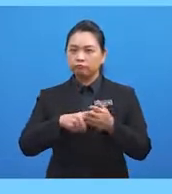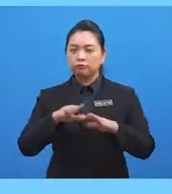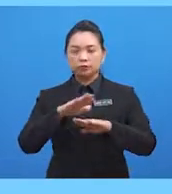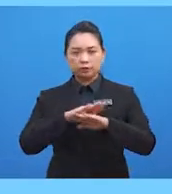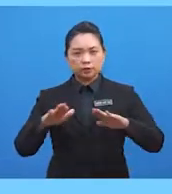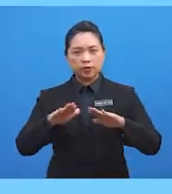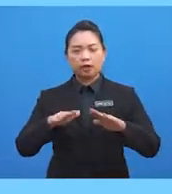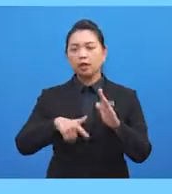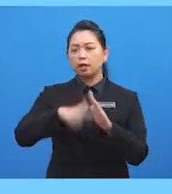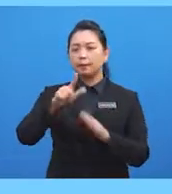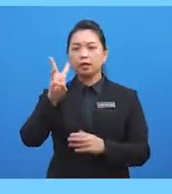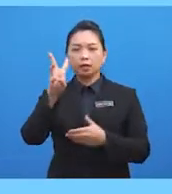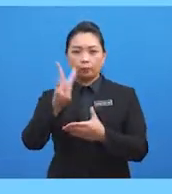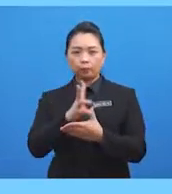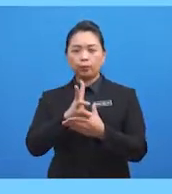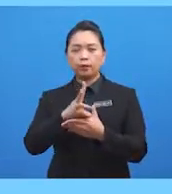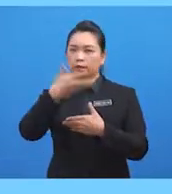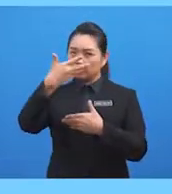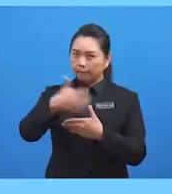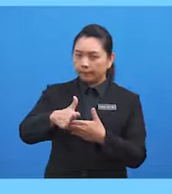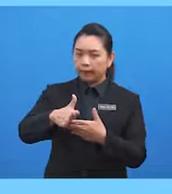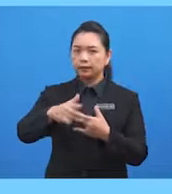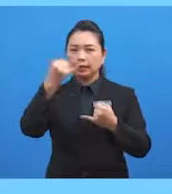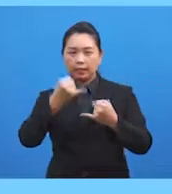6 bulan selepas sidang terakhirnya.